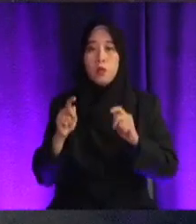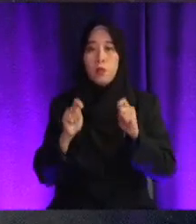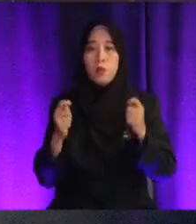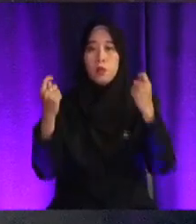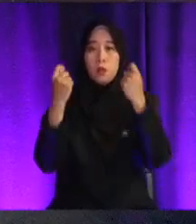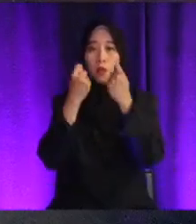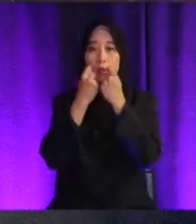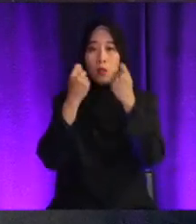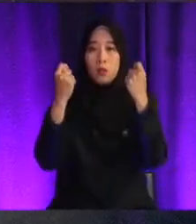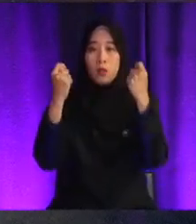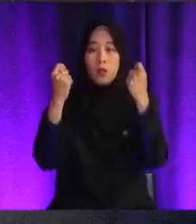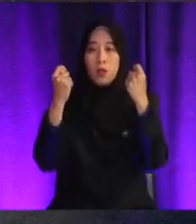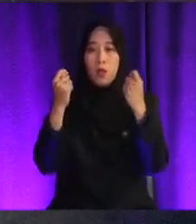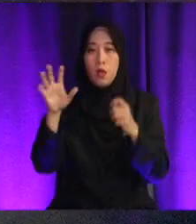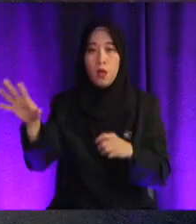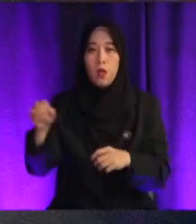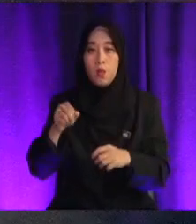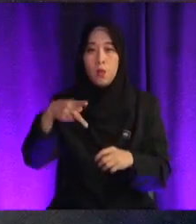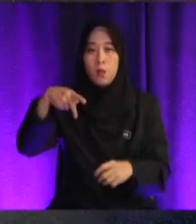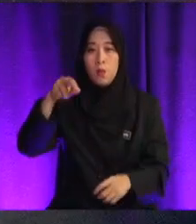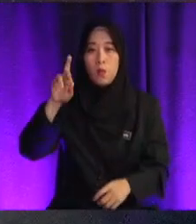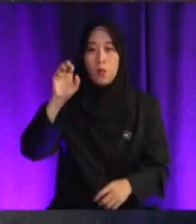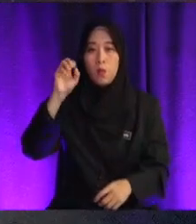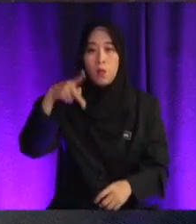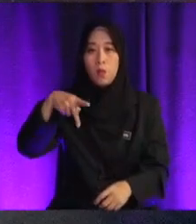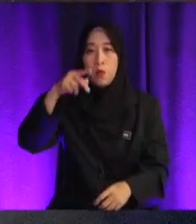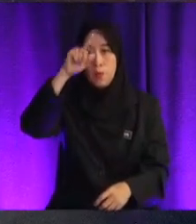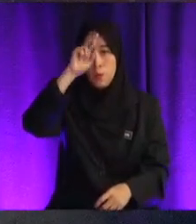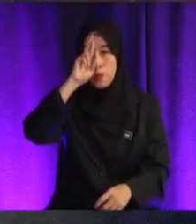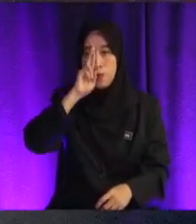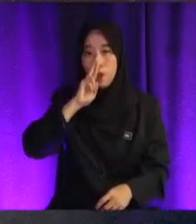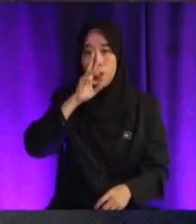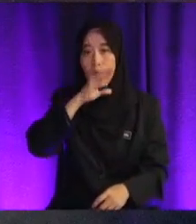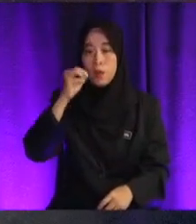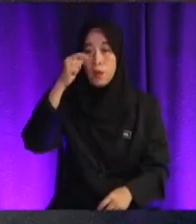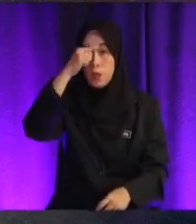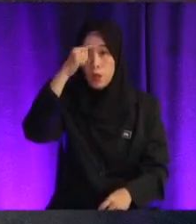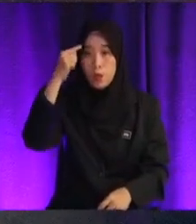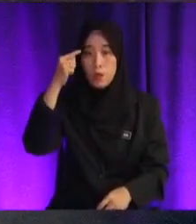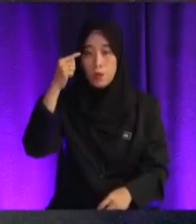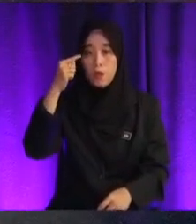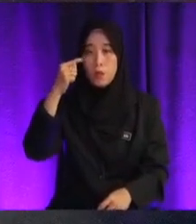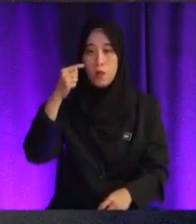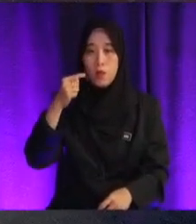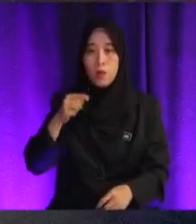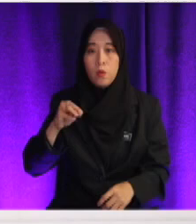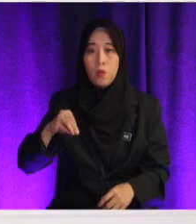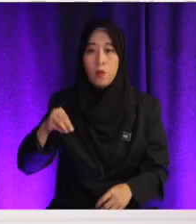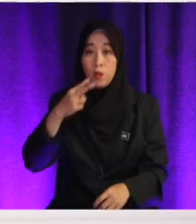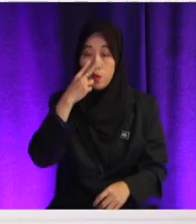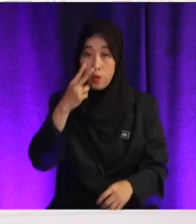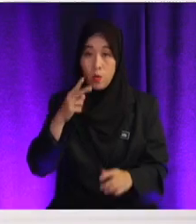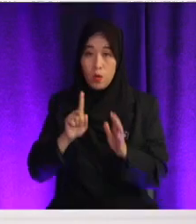Okey. Jadi ambil prop merah dan prop hitam, kita letakkan. Zup. Okey, so dekat sini murid boleh perhatikan